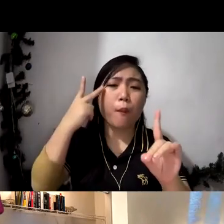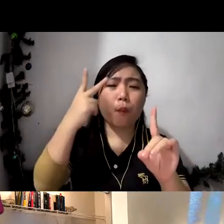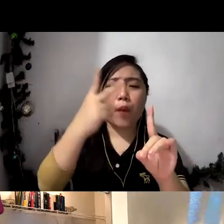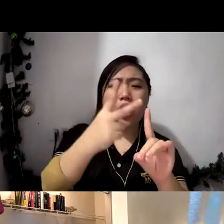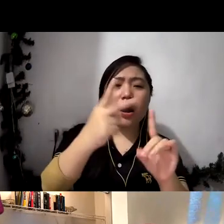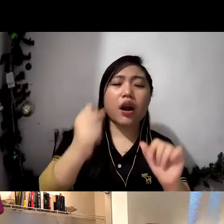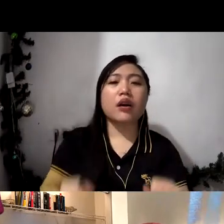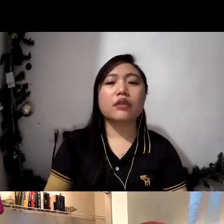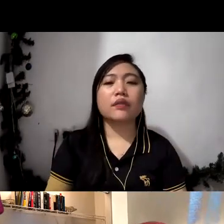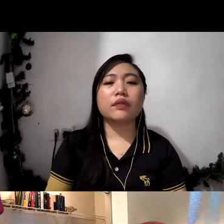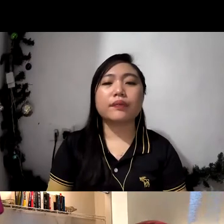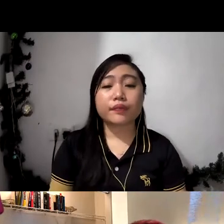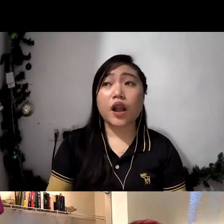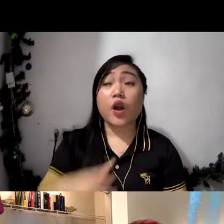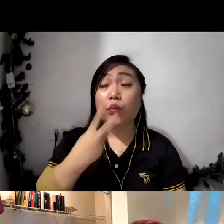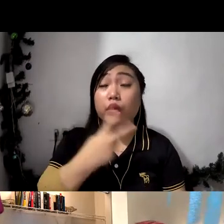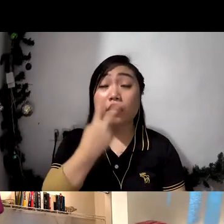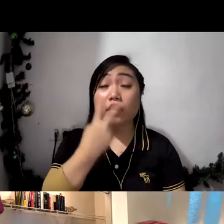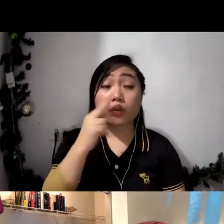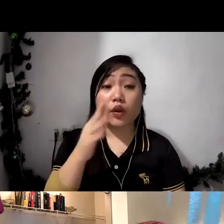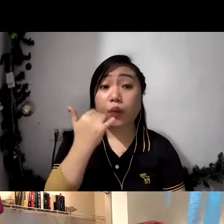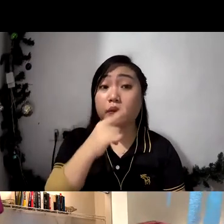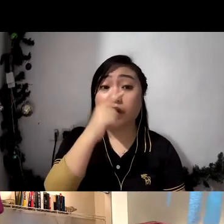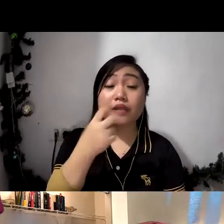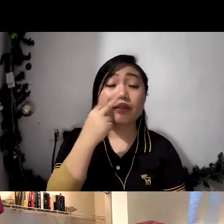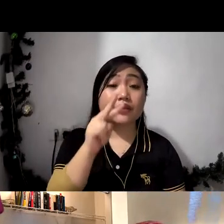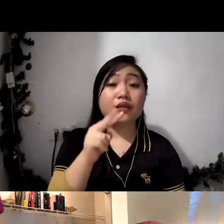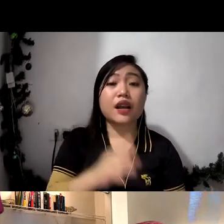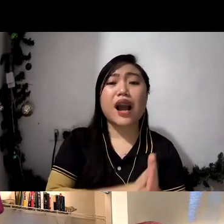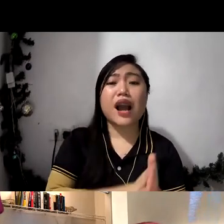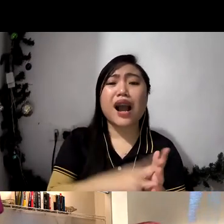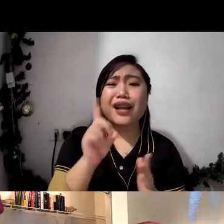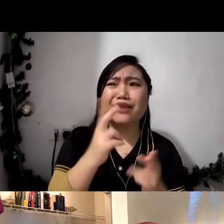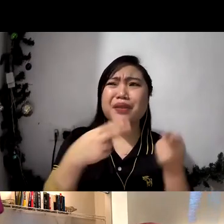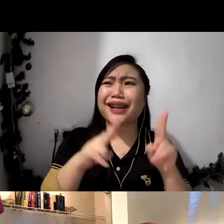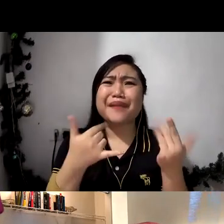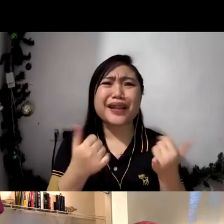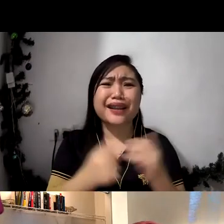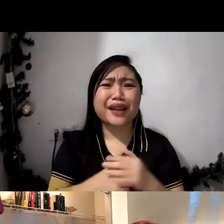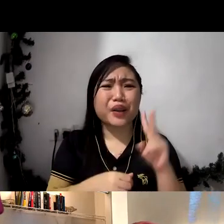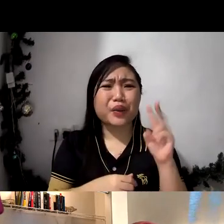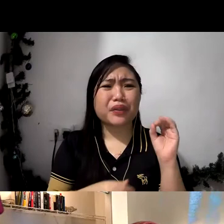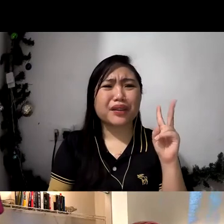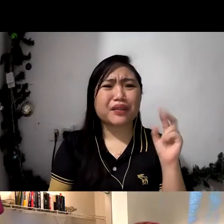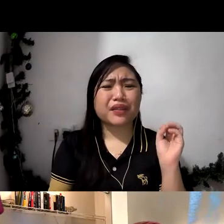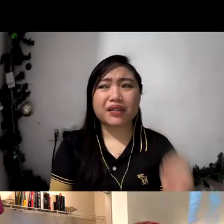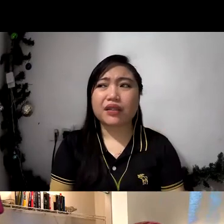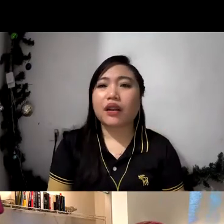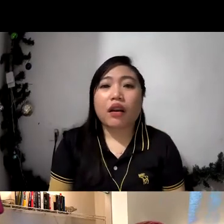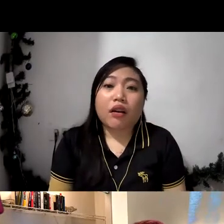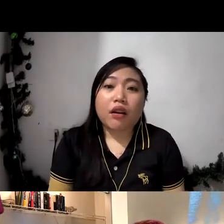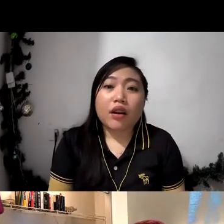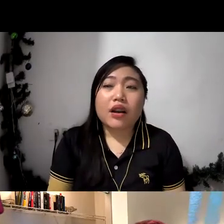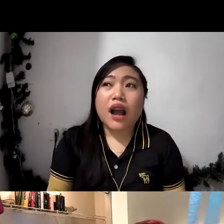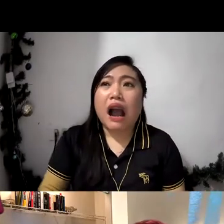this because by 2030, now taking into consideration ano ba yung nangyayari sa atin ngayon, 2020. Ha, gaano kalapit